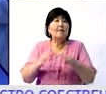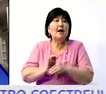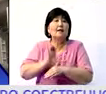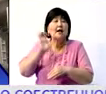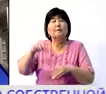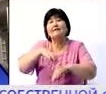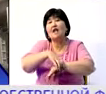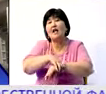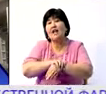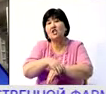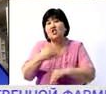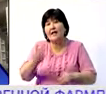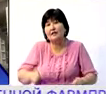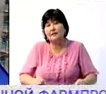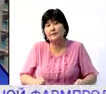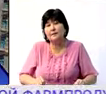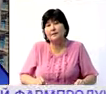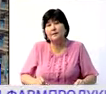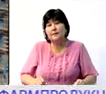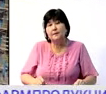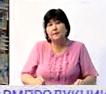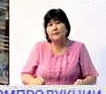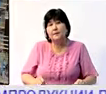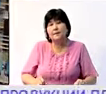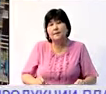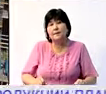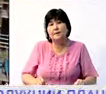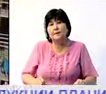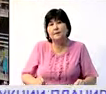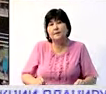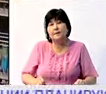отправится в Ташкент. Алина Паражан, Еламан Жаматов, Ахан Алиев, Турихан Хожахметов, телеканал «Кызылорда».